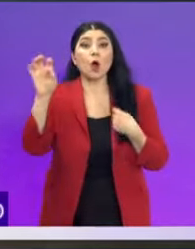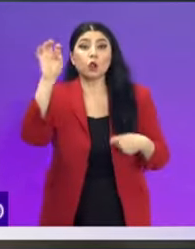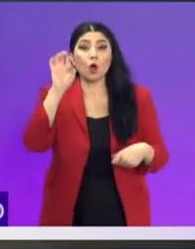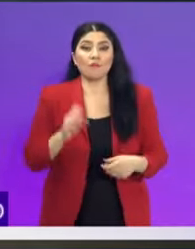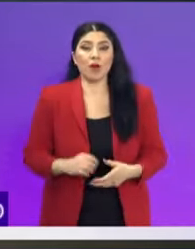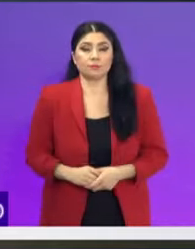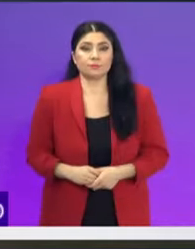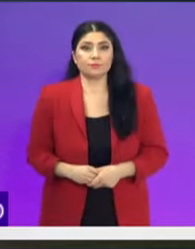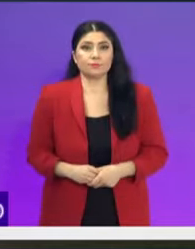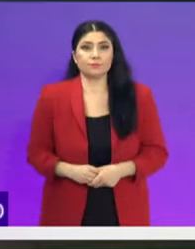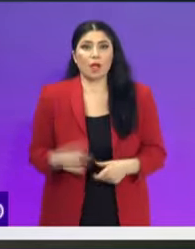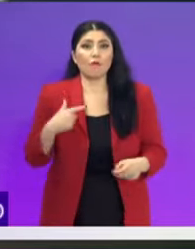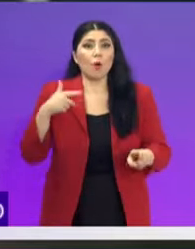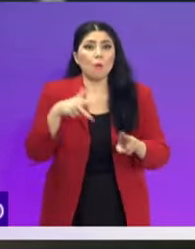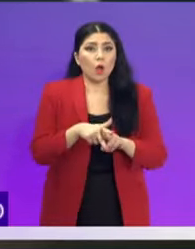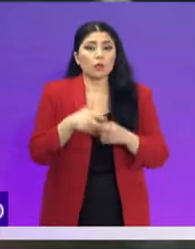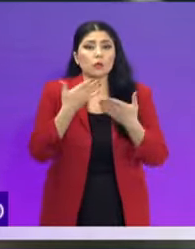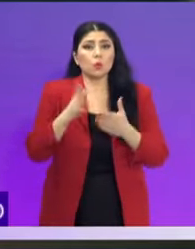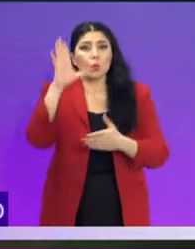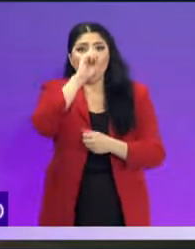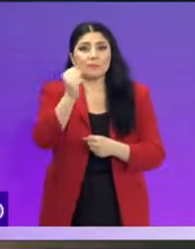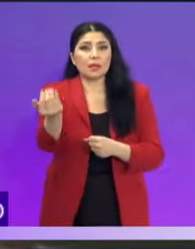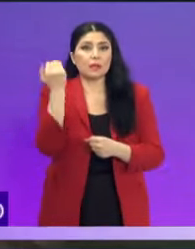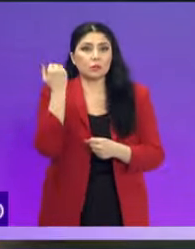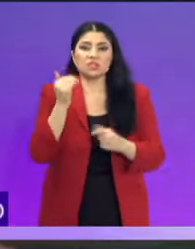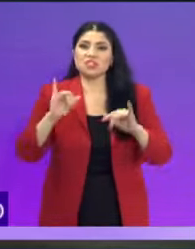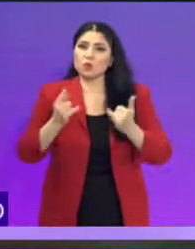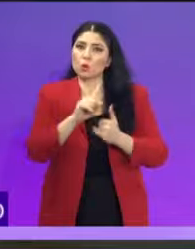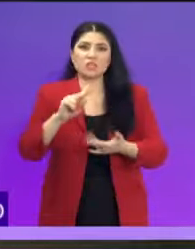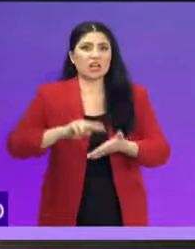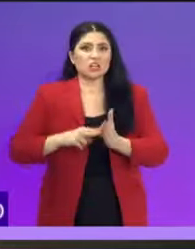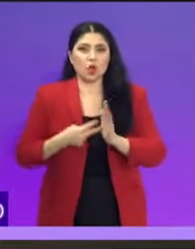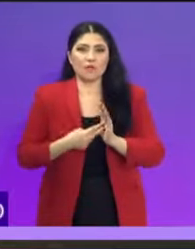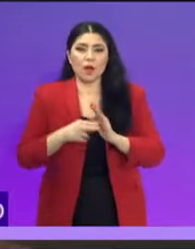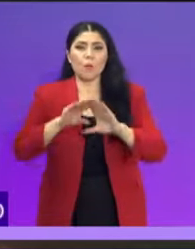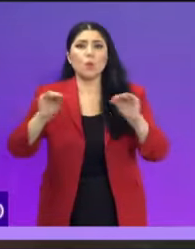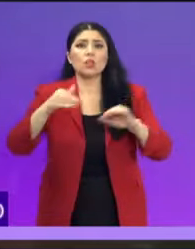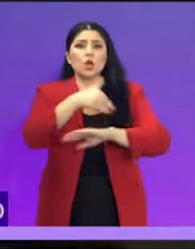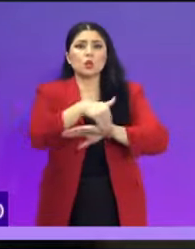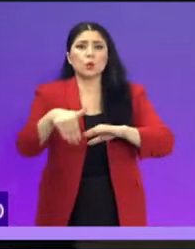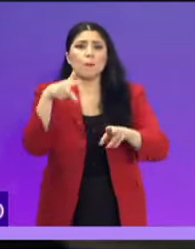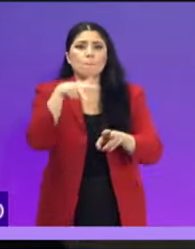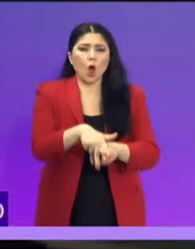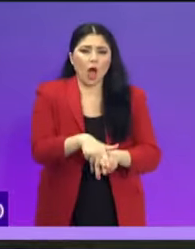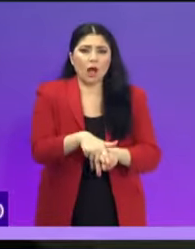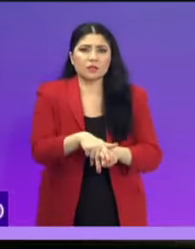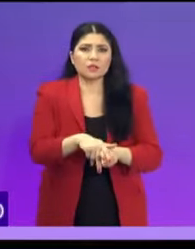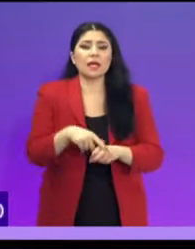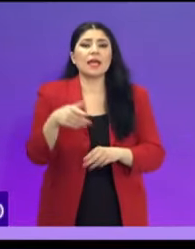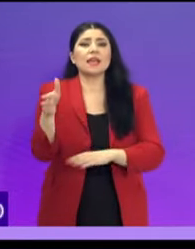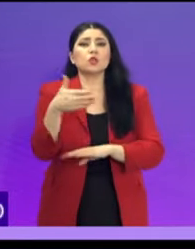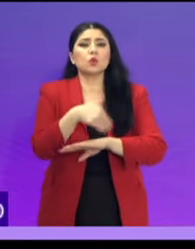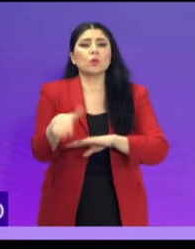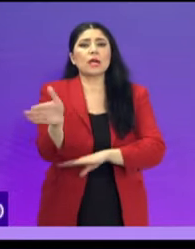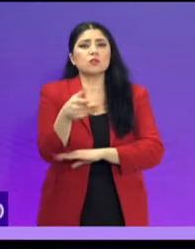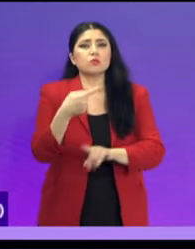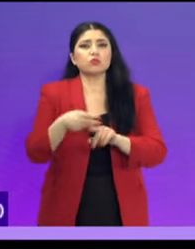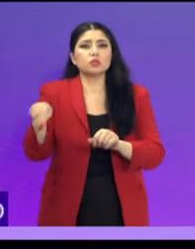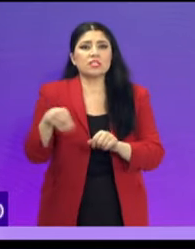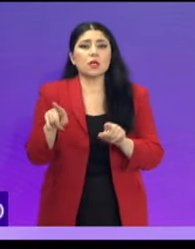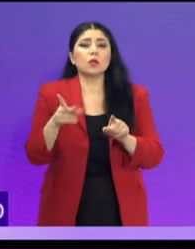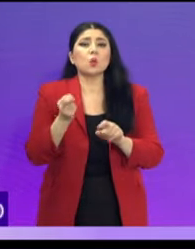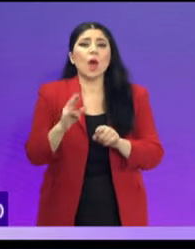au fost blocate încă de noaptea trecută și situația nu s-a remediat. 10 de drumuri naționale și județene, doar în județul